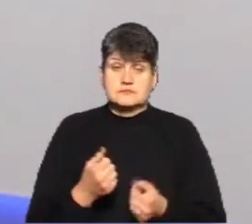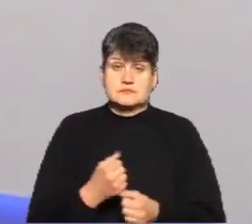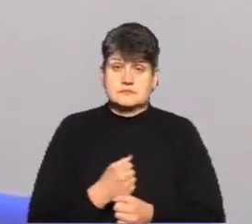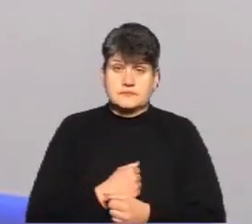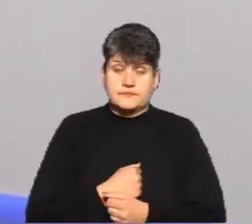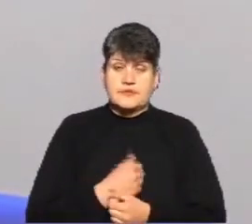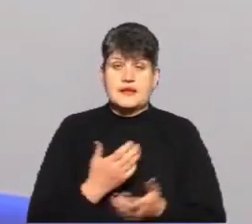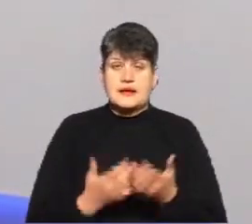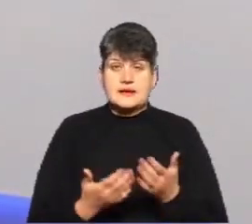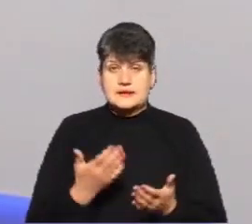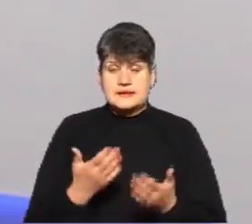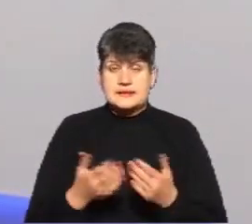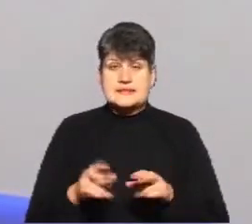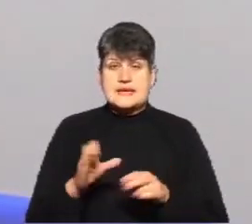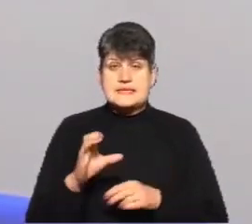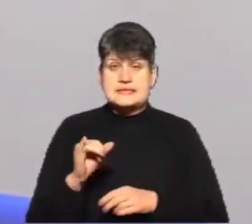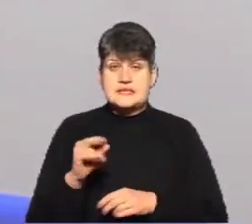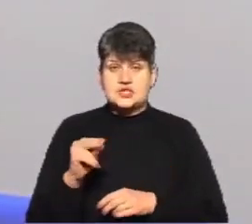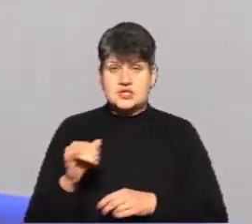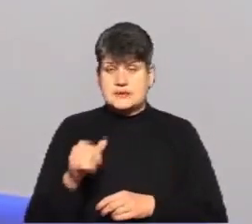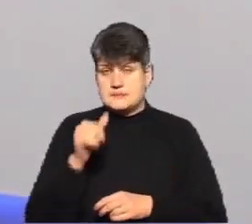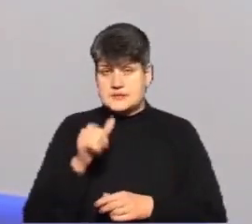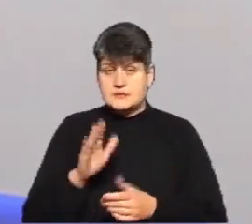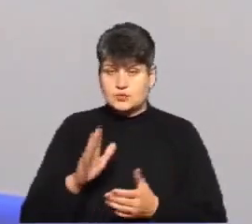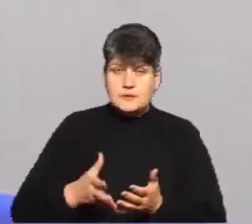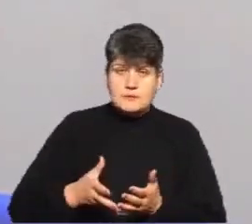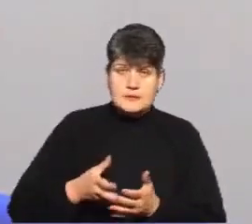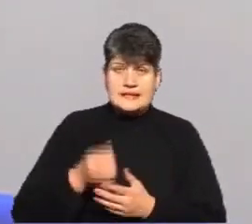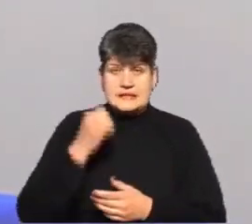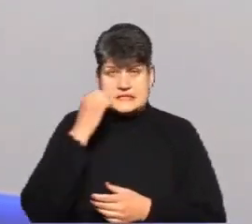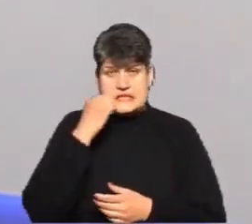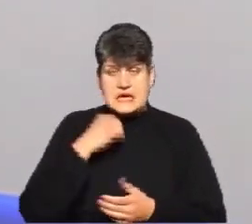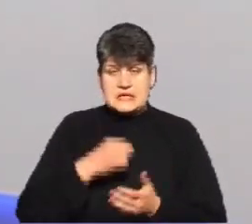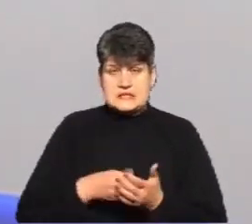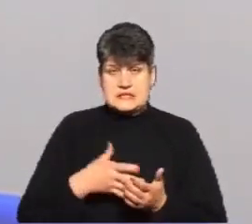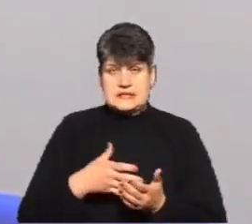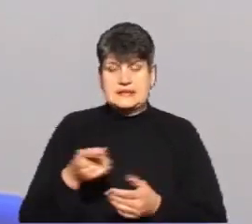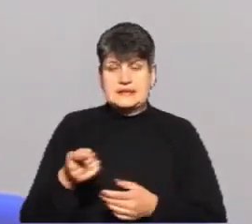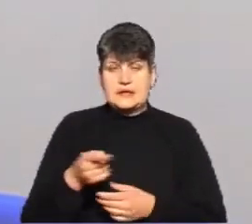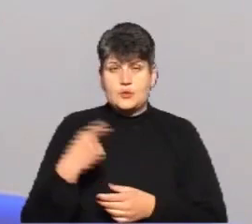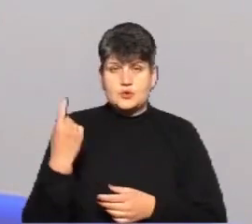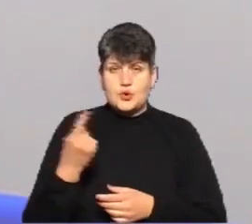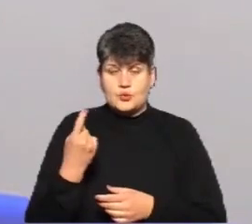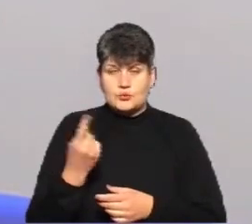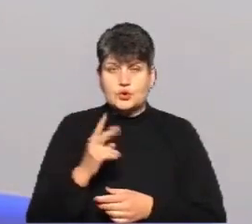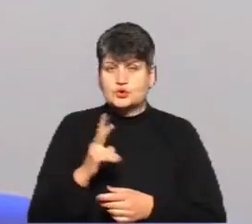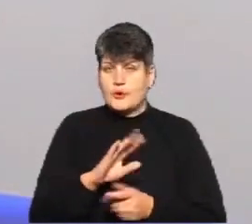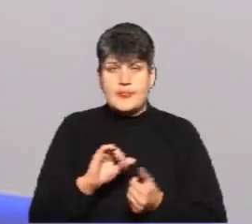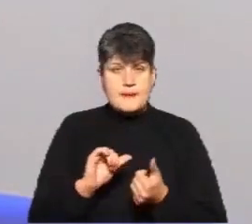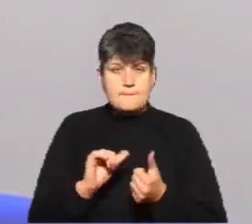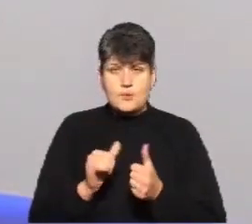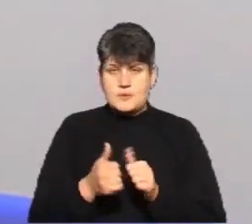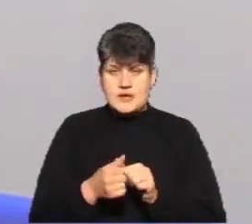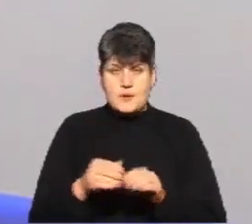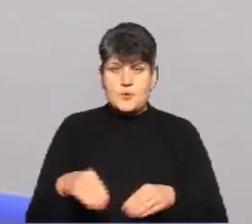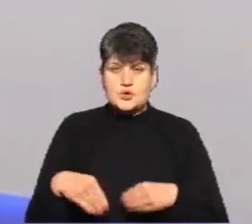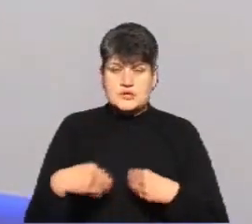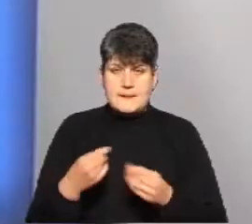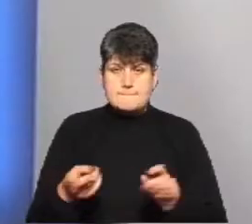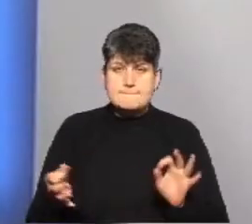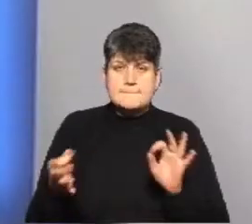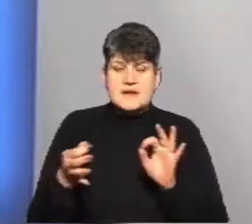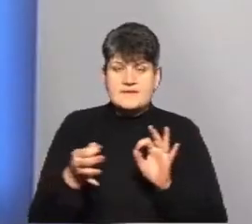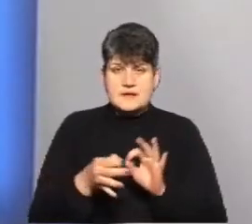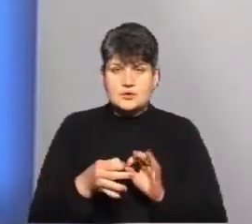за січень місяць ми будемо платити старі ціни. Тобто Тернопільська область, хто не поміняв постачальника, прив'язаний до обласних газбутів,